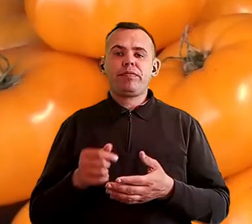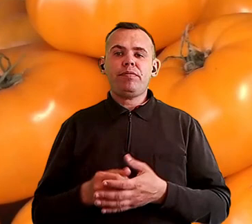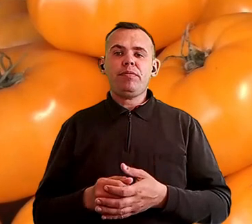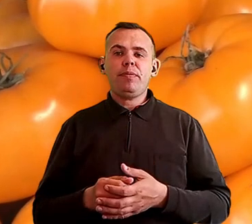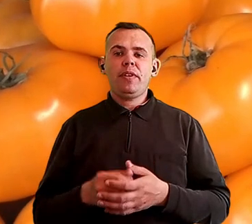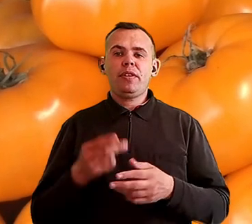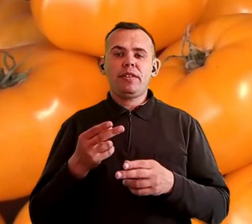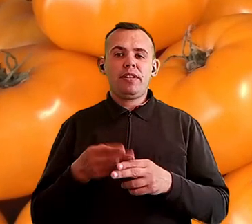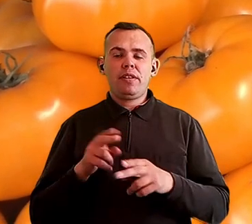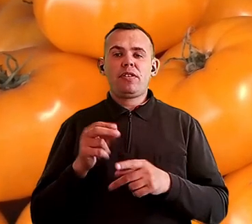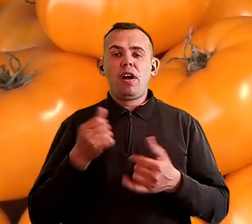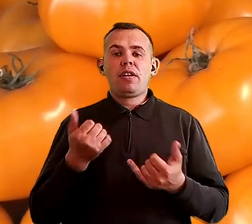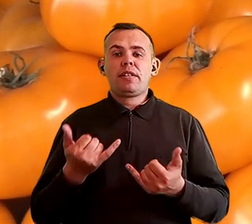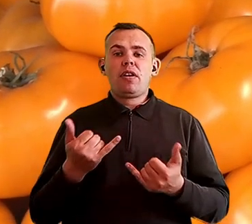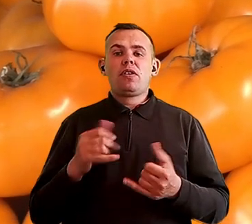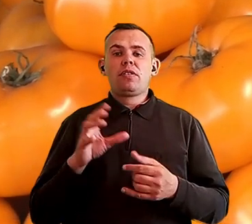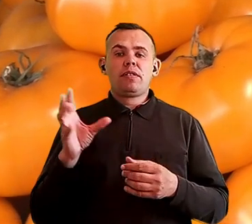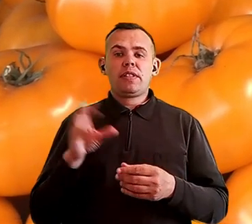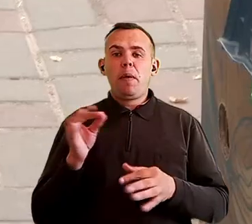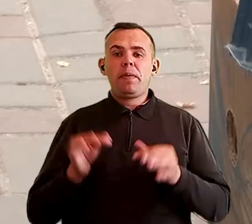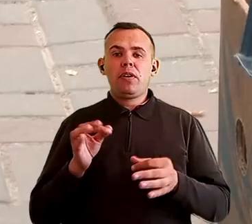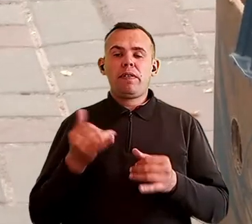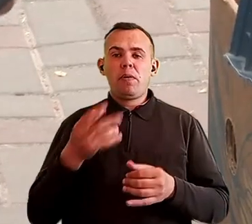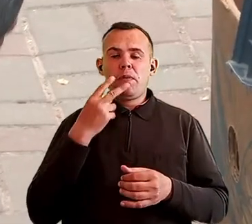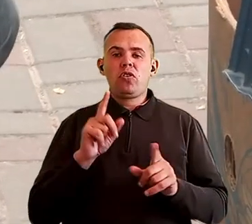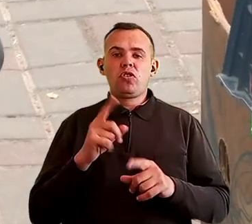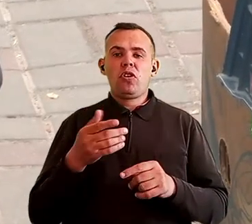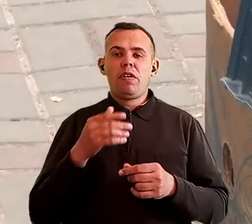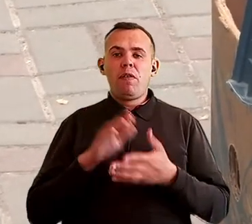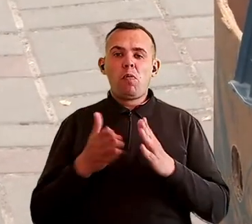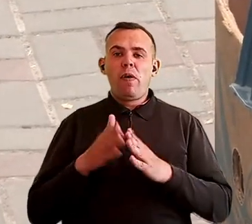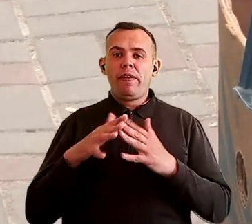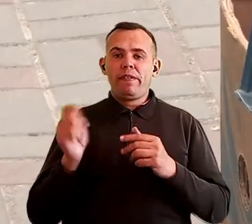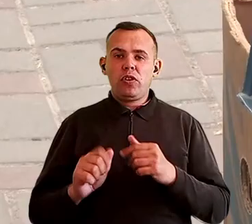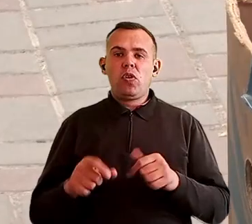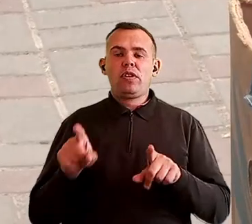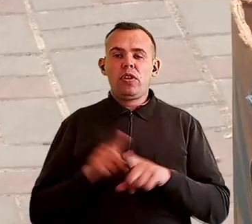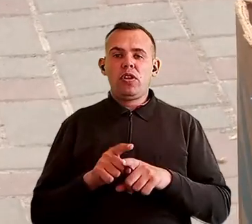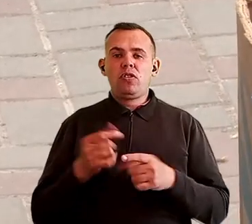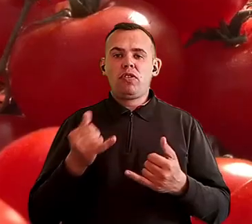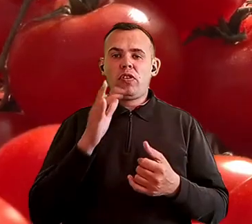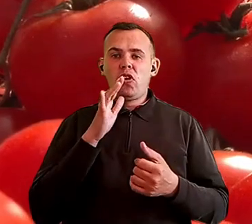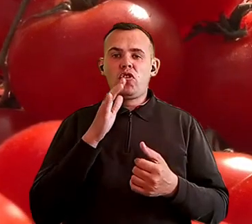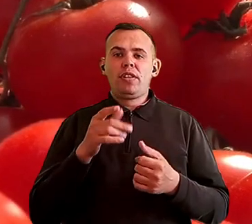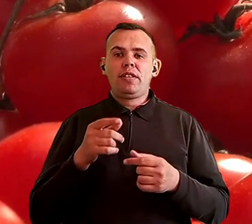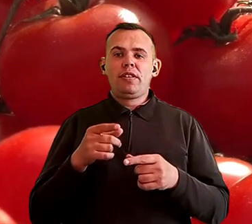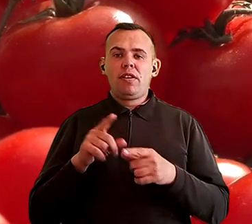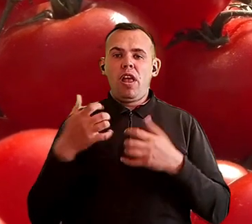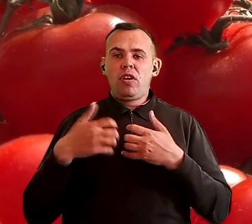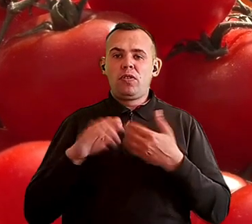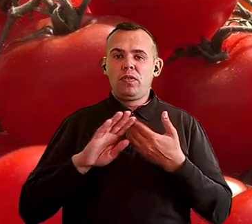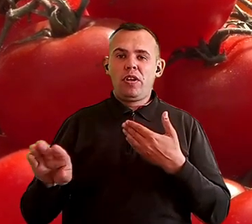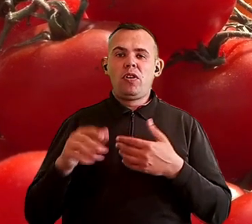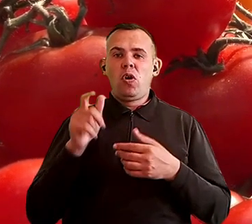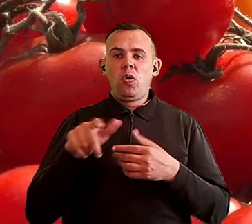А зараз це все привозне. Ви ж бачите, що ми в умовах війни і те, що в даний час у нас Херсон відрізаний, люди тримали